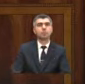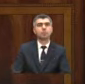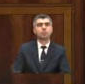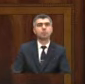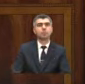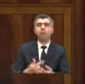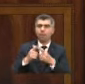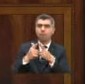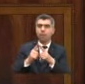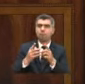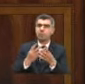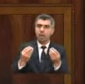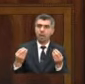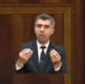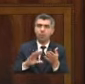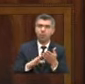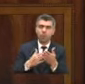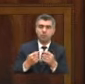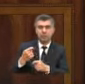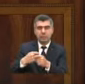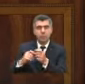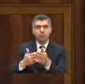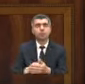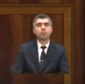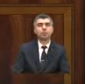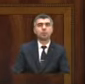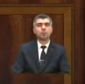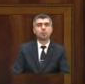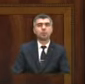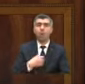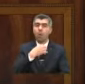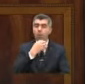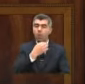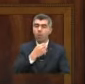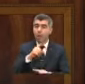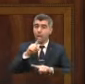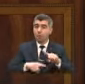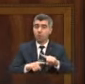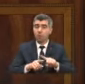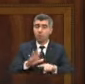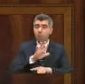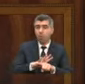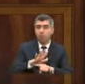أو الجوانب الأخرى خارج هذا الشيء اللي هي اقتصادية إلى آخره. لا نقول بأننا جميع